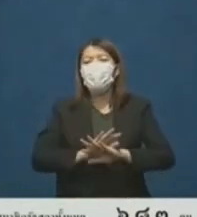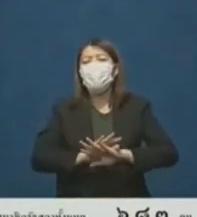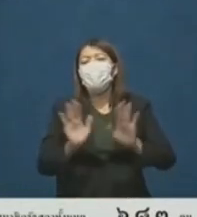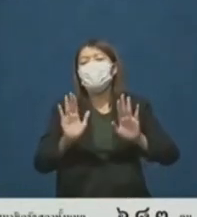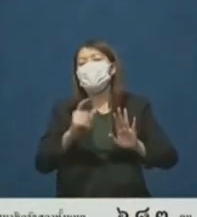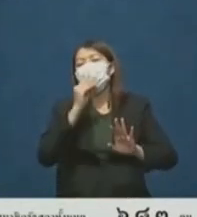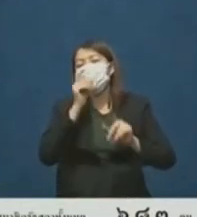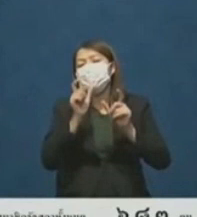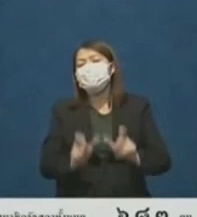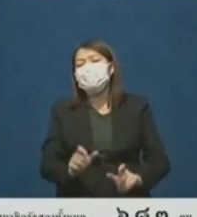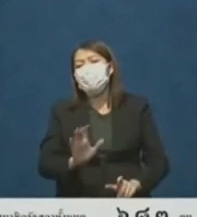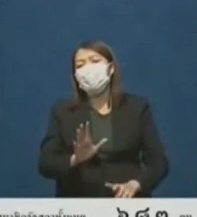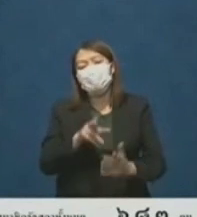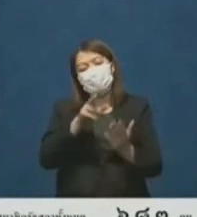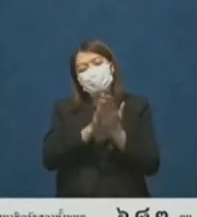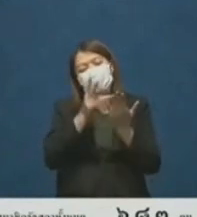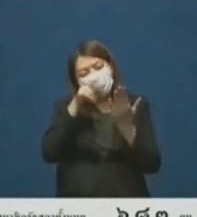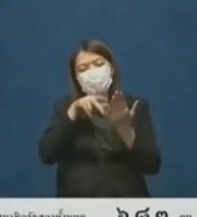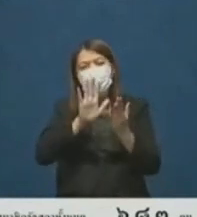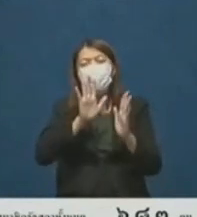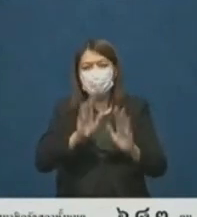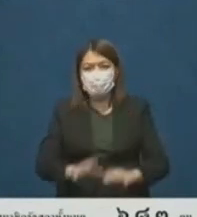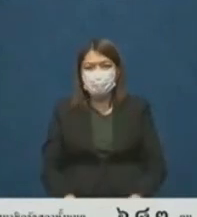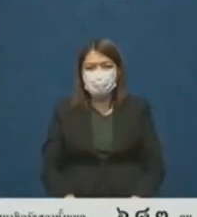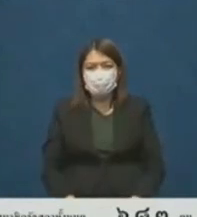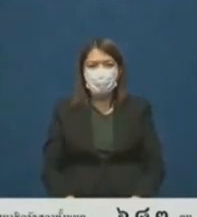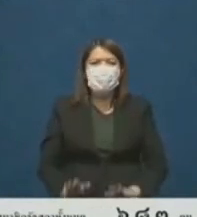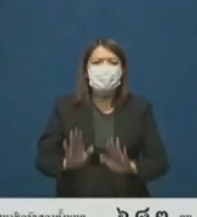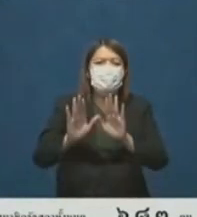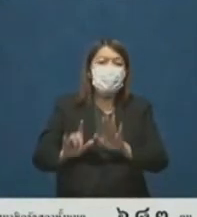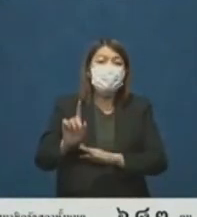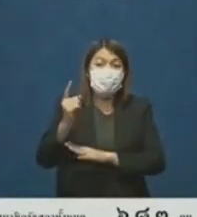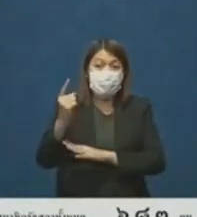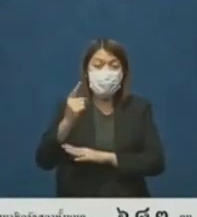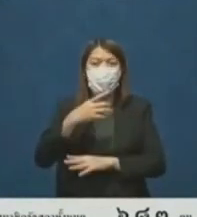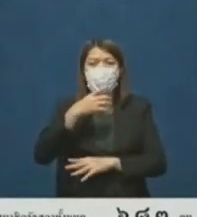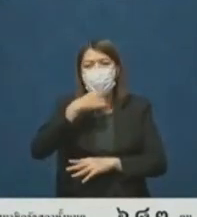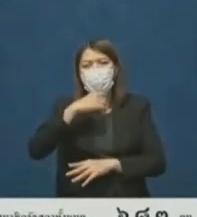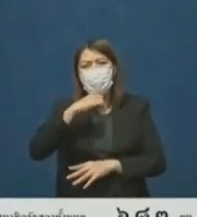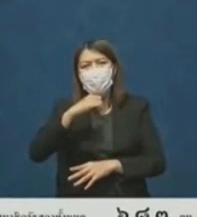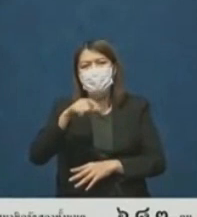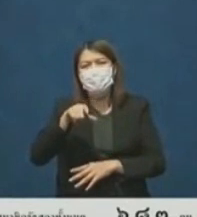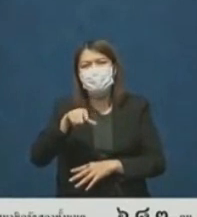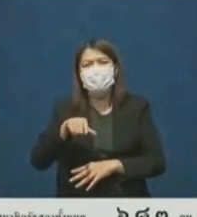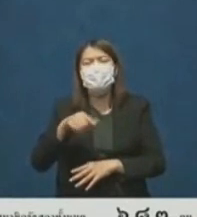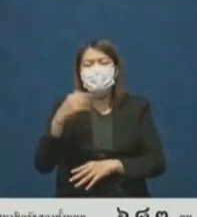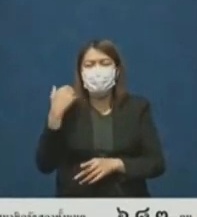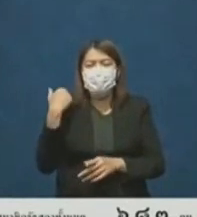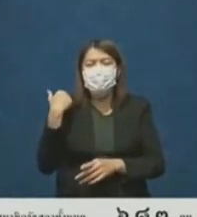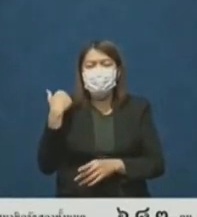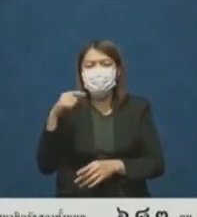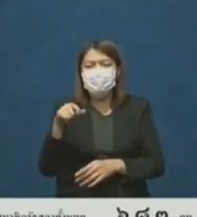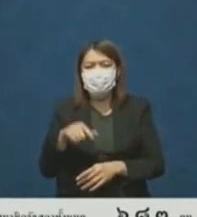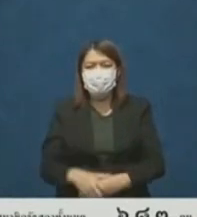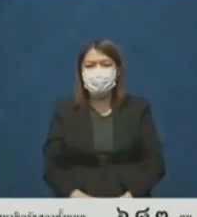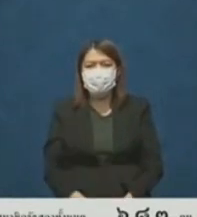านอยู่แต่วันนี้บอกไม่ให้ท่องแล้วไม่ต้องท่องเปิดเอานั่นเป็นวิธีการสมัยใหม่แต่สมัย